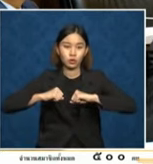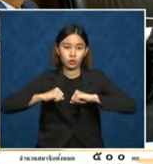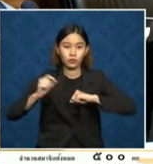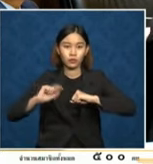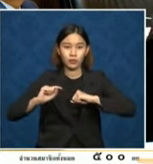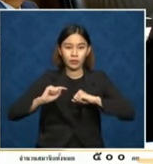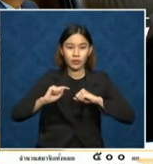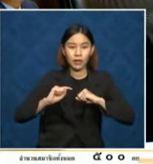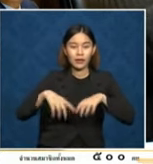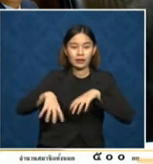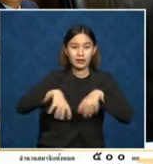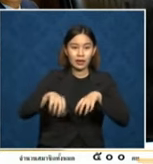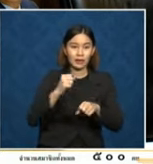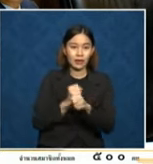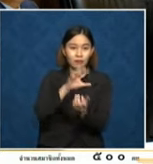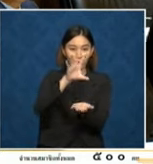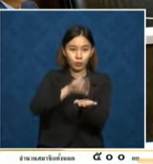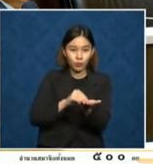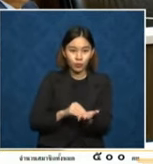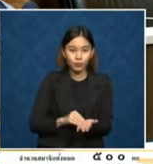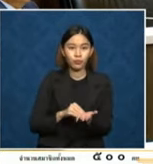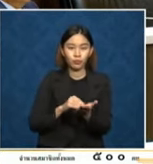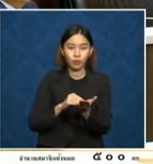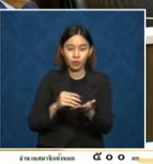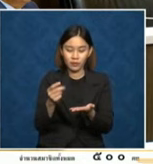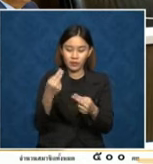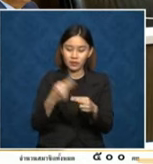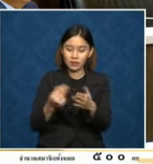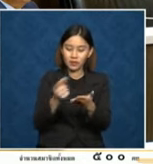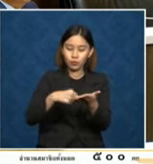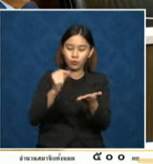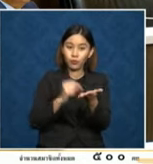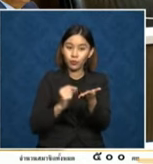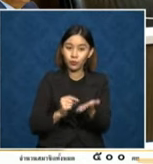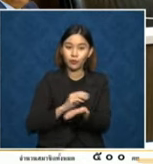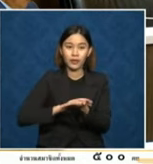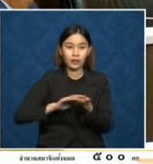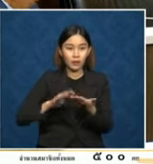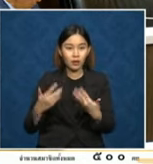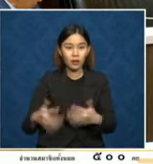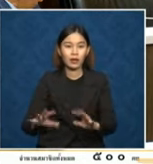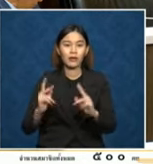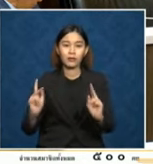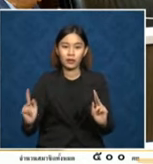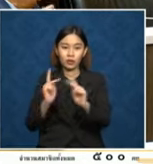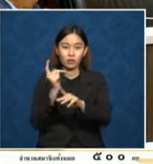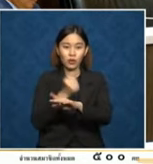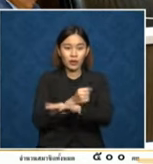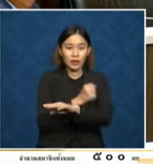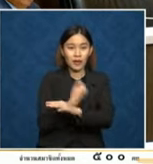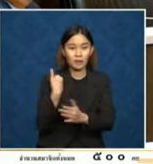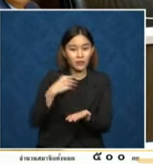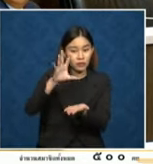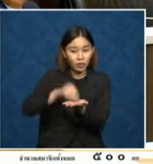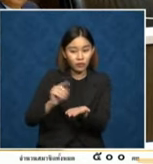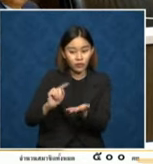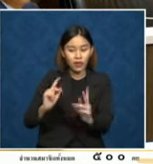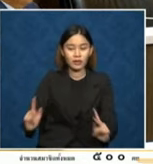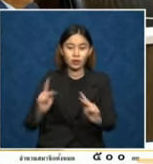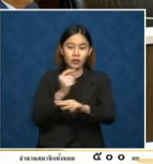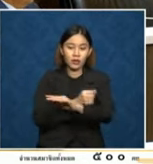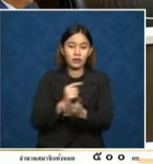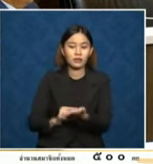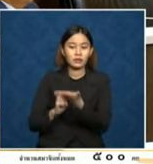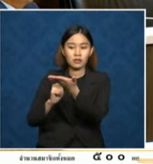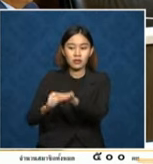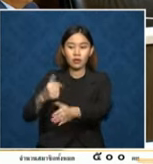นะครับจัดทำเป็นบันทึกการประชุมและลงลายมือชื่อกันเรียบร้อยนะครับกระทรวงแรงงานได้ลงบันทึกว่ากระทรวงแรงงานจะเสน